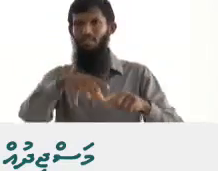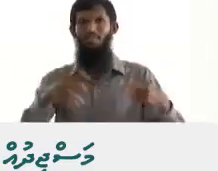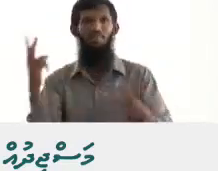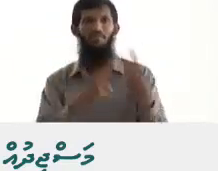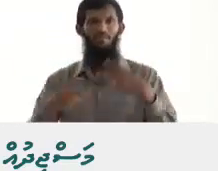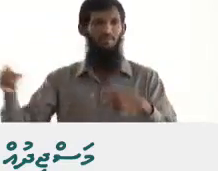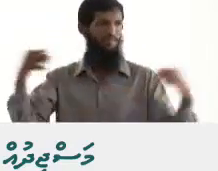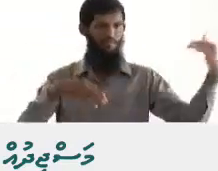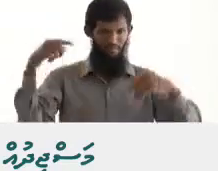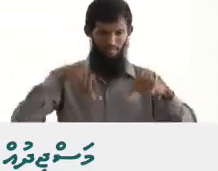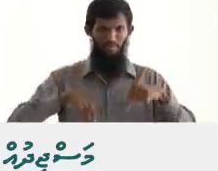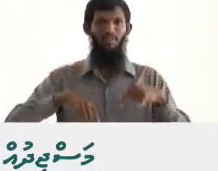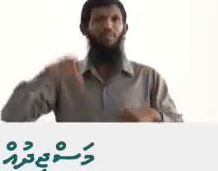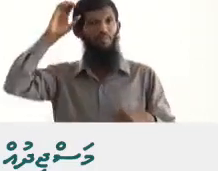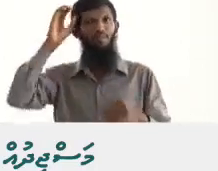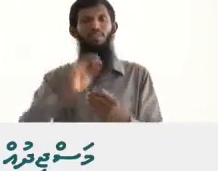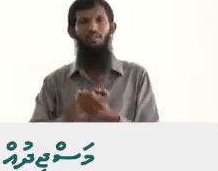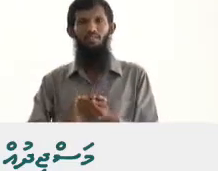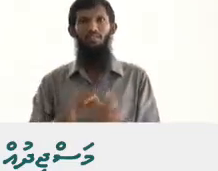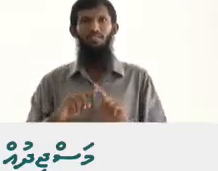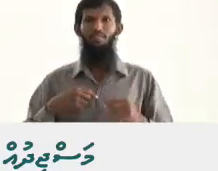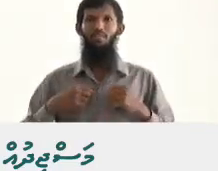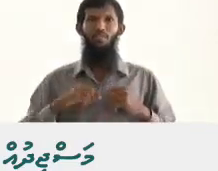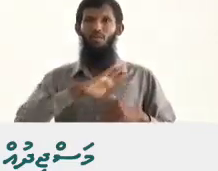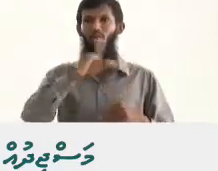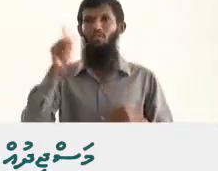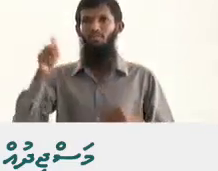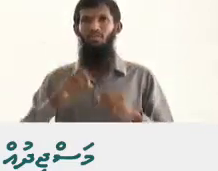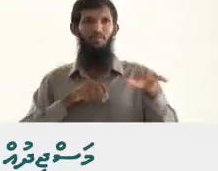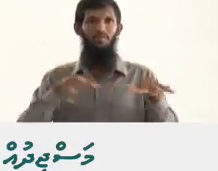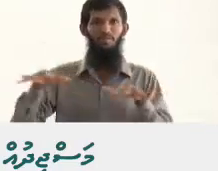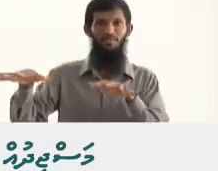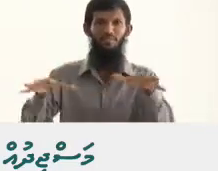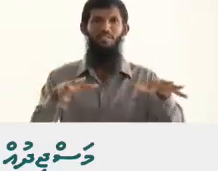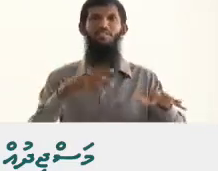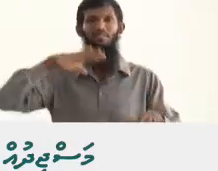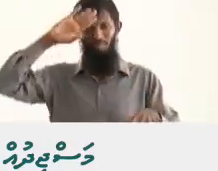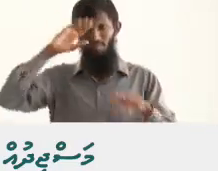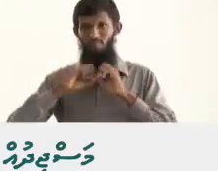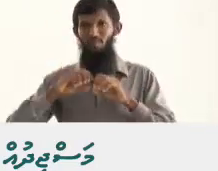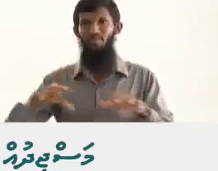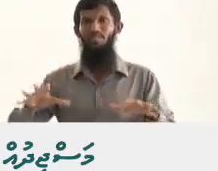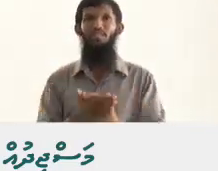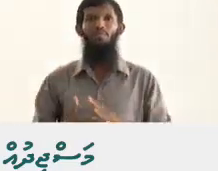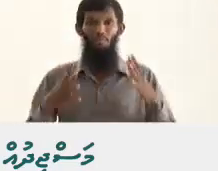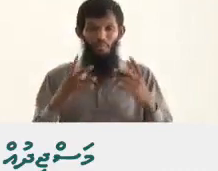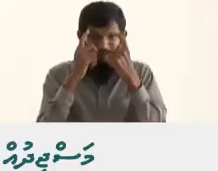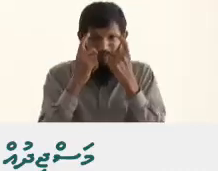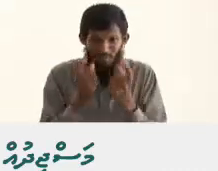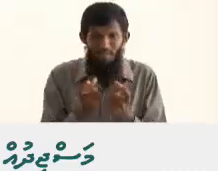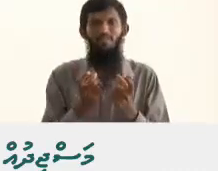gayin gayan ara mifada nurakkateri vaire hai feturemunda dandi walegga alugondu men divahim wakim boda